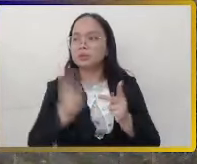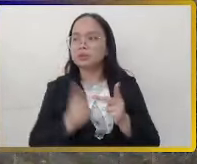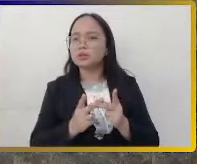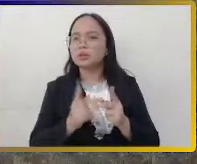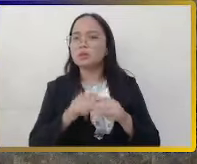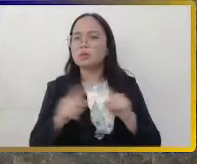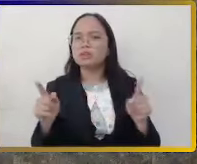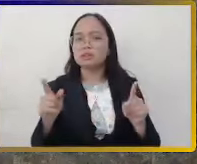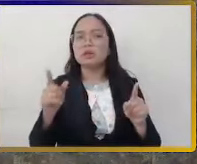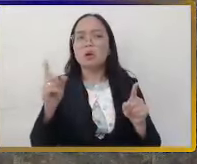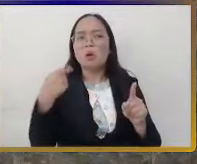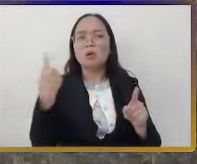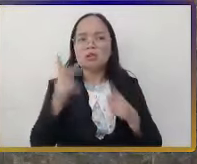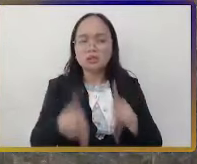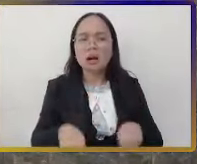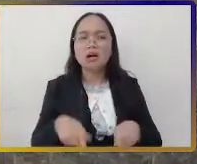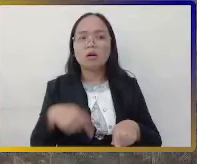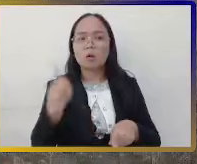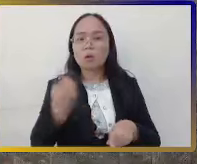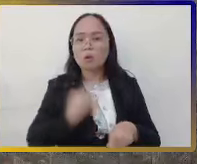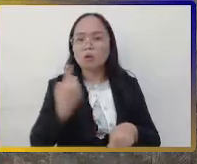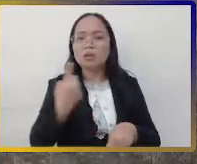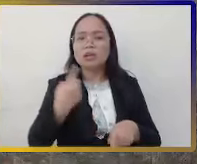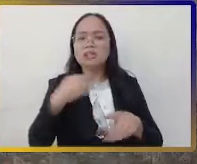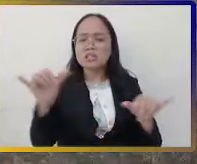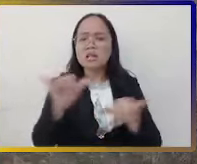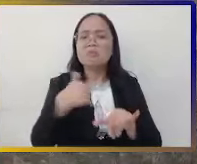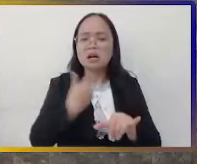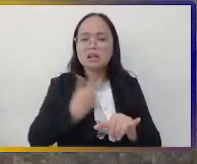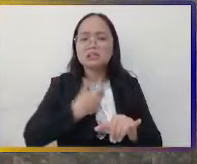magkaroon ng tao na mayroong kawangis sa atin.